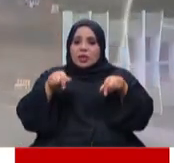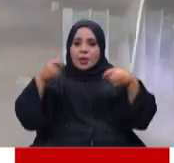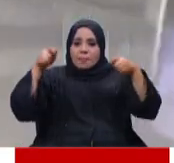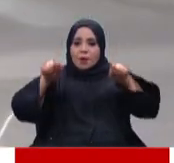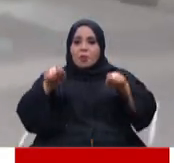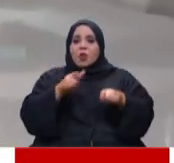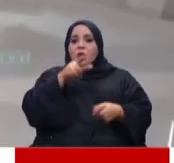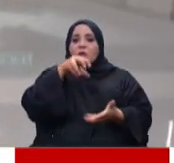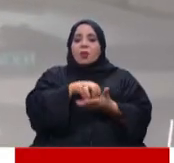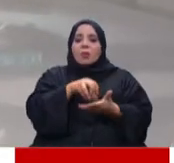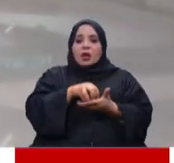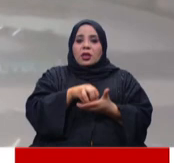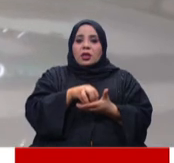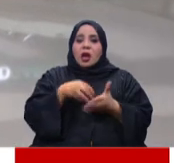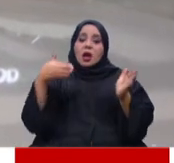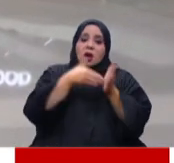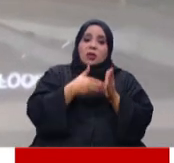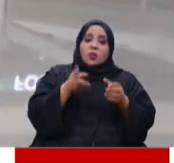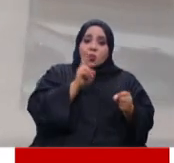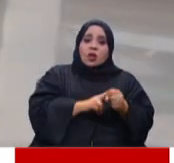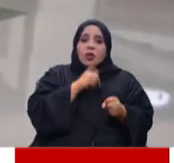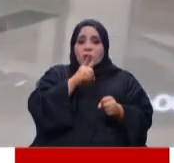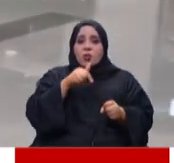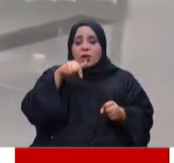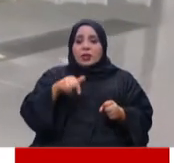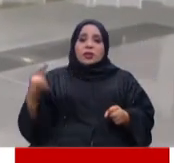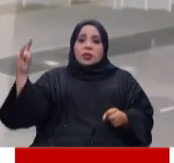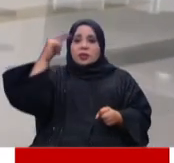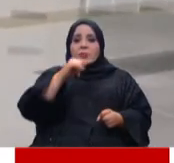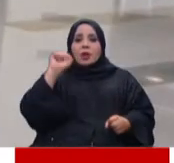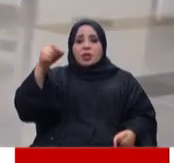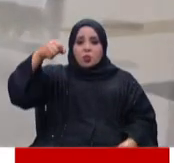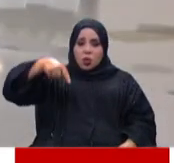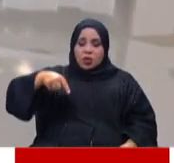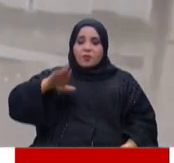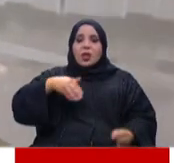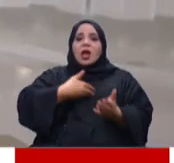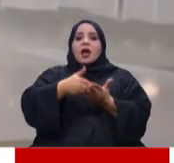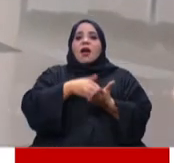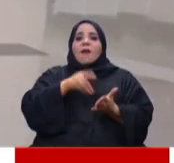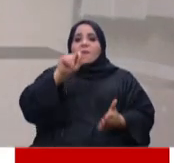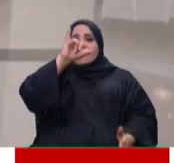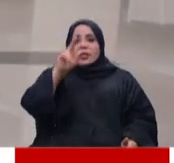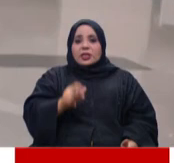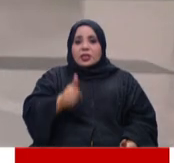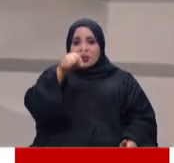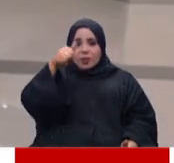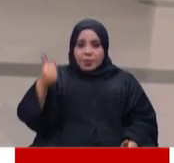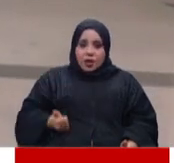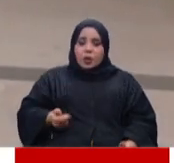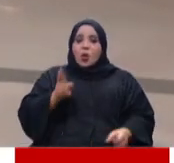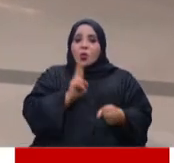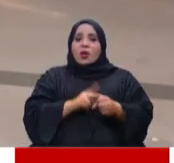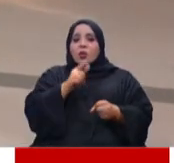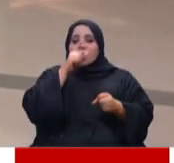تكون البحرين وجهتهم النهائية، حيث أن الرحلات ستقتصر على المواطنين وأصحاب تأشيرات الإقامة في مملكة البحرين الذين